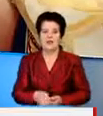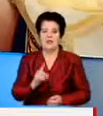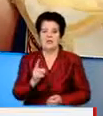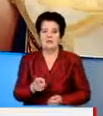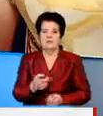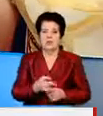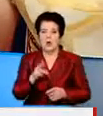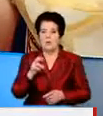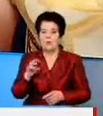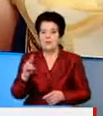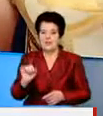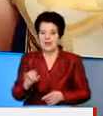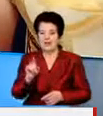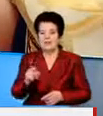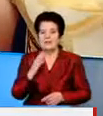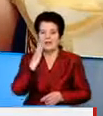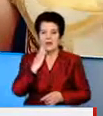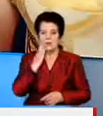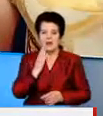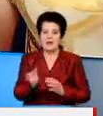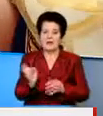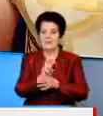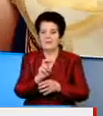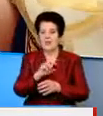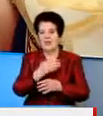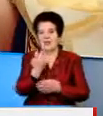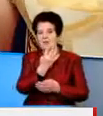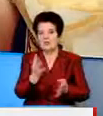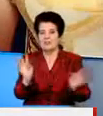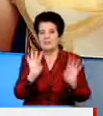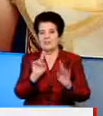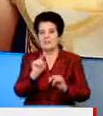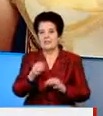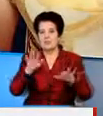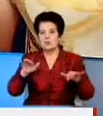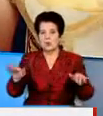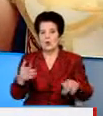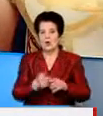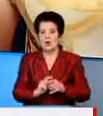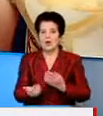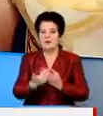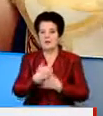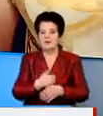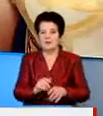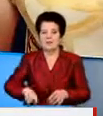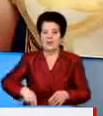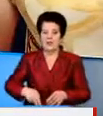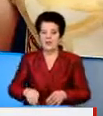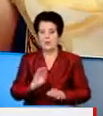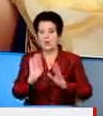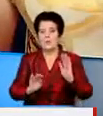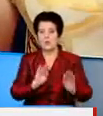Starețul mănăstirii Putna din România și câțiva călugări au vizitat cetatea Soroca. I-a întâmpinat chiar episcopul de Soroca, iar gazdele a fost directorul